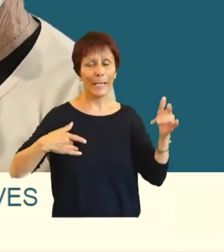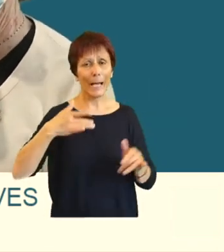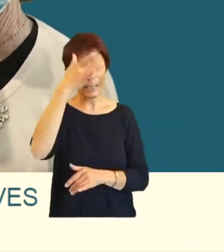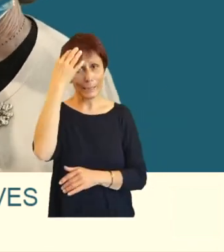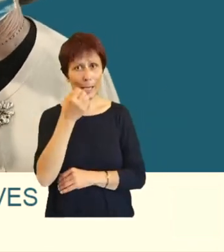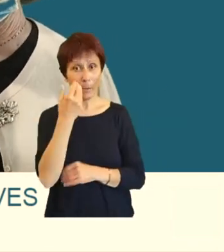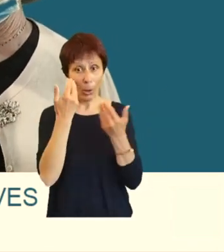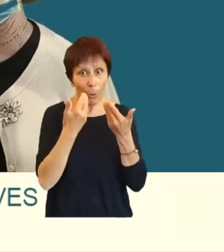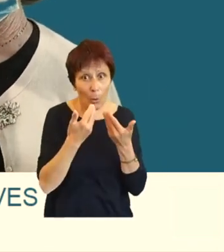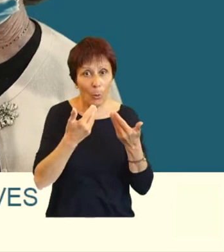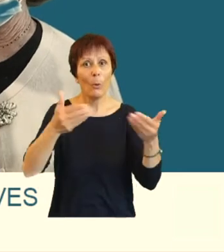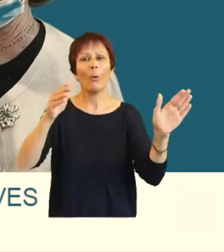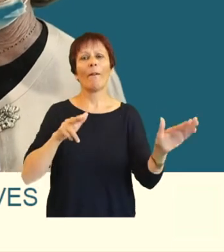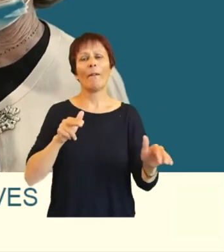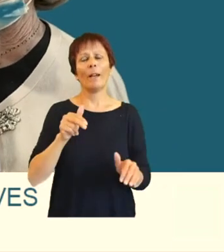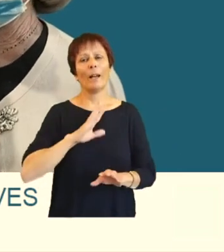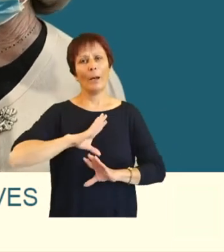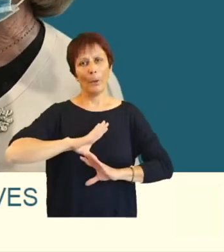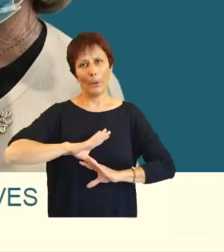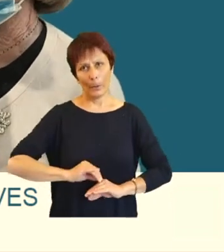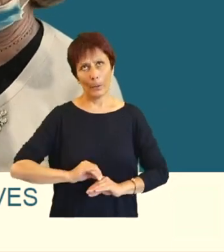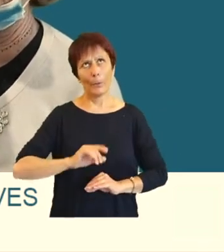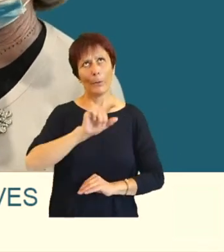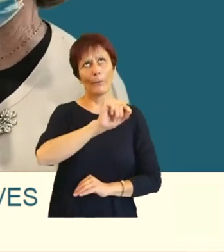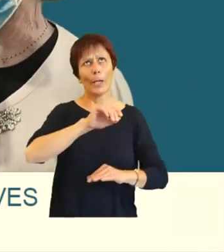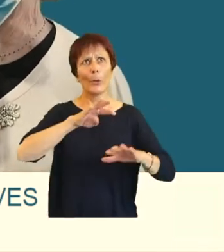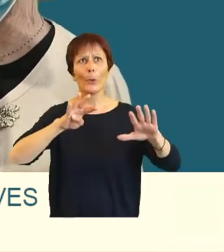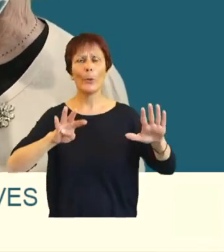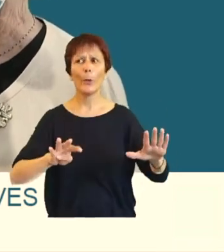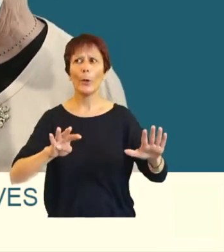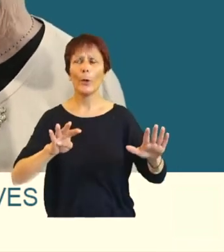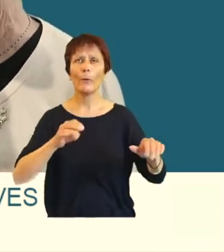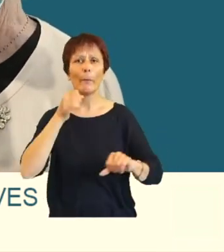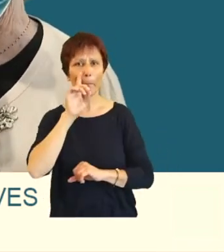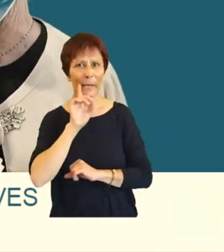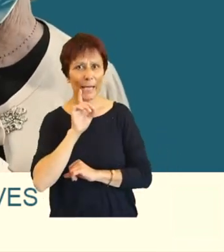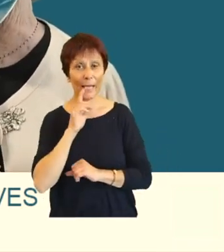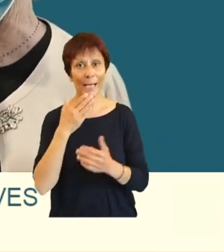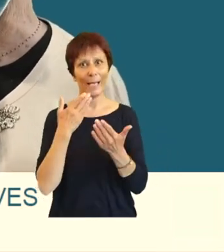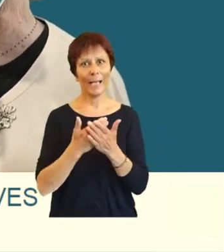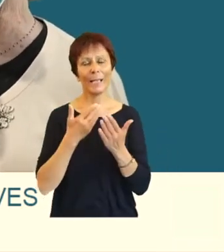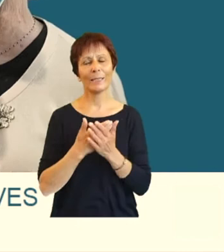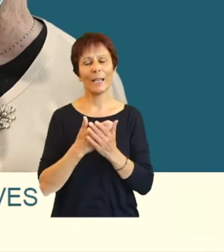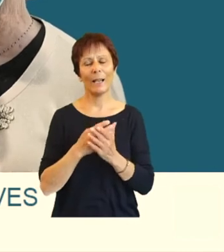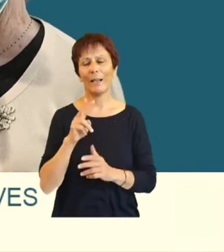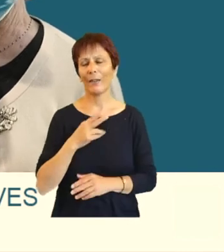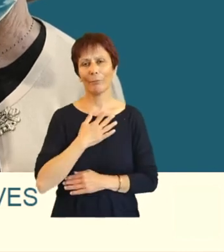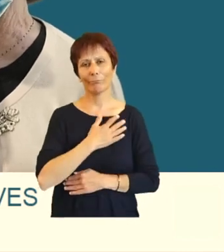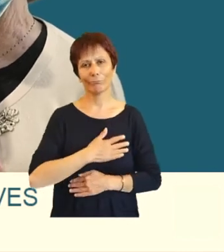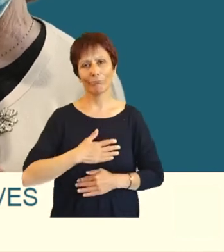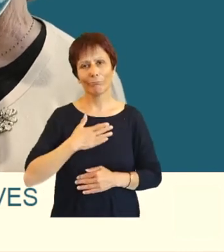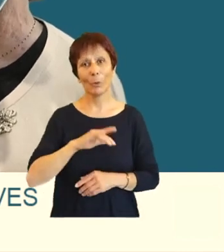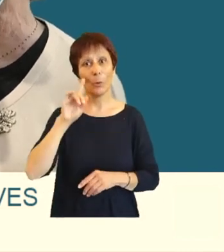va réouvrir enfin ses portes à partir du 29 mai. Et ça, on ne peut que s'en réjouir parce